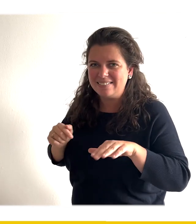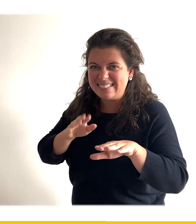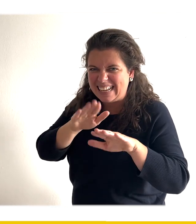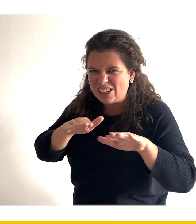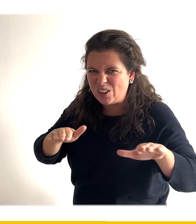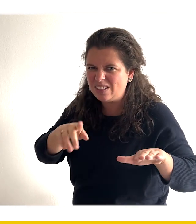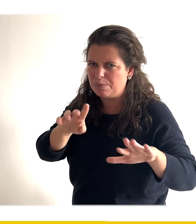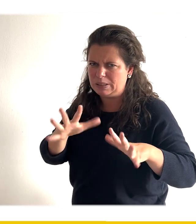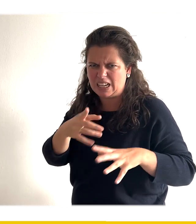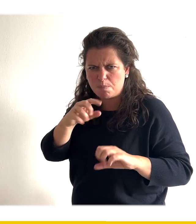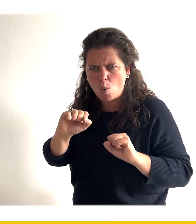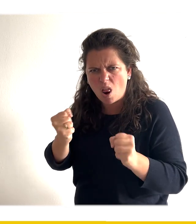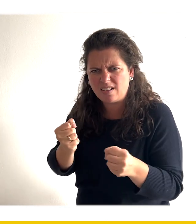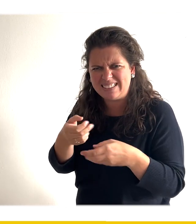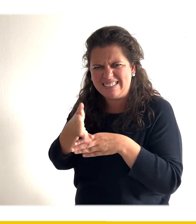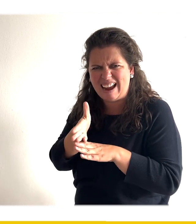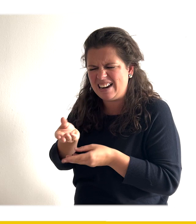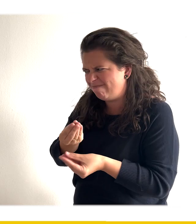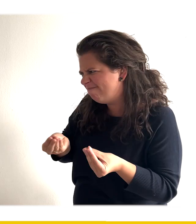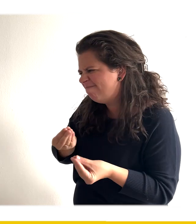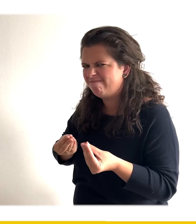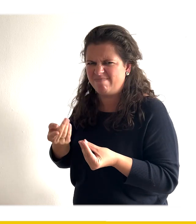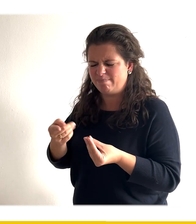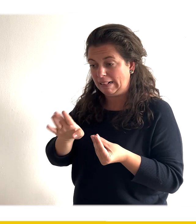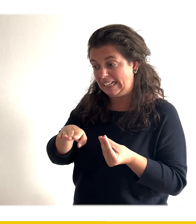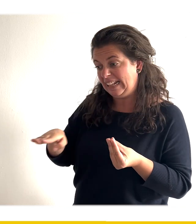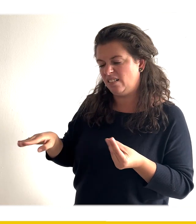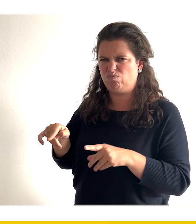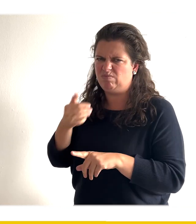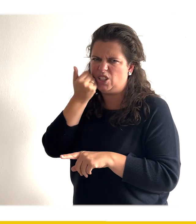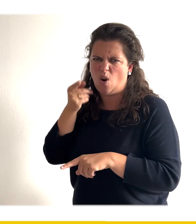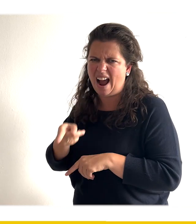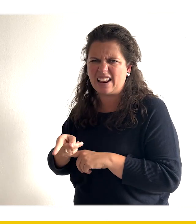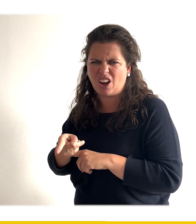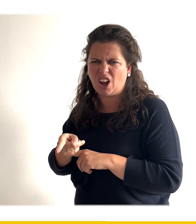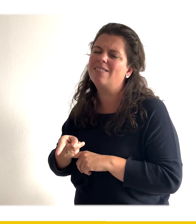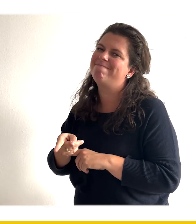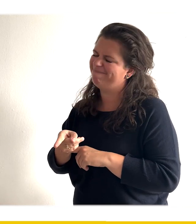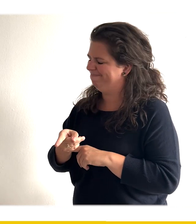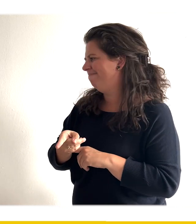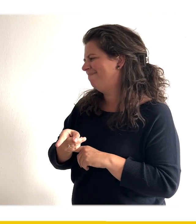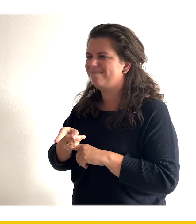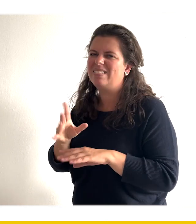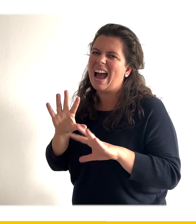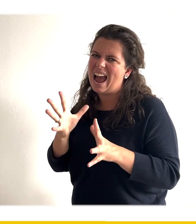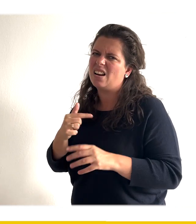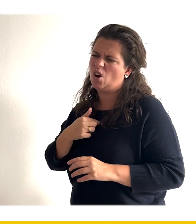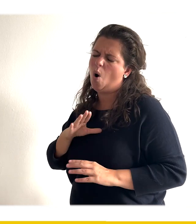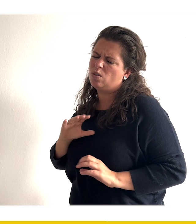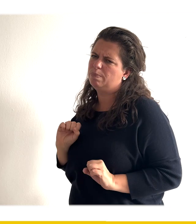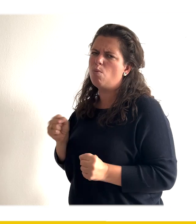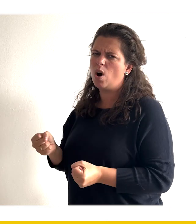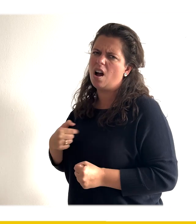misschien ook wel eens moeilijk, hè, om dingen te delen met een kindje die eigenlijk helemaal niet zo aardig is. Nou, Ik kan je vertellen, ik vond het eigenlijk ook wel een beetje moeilijk.